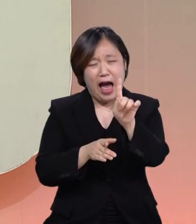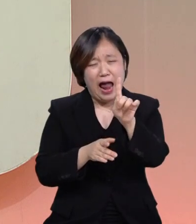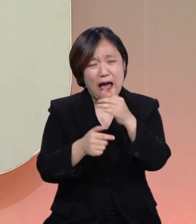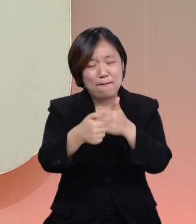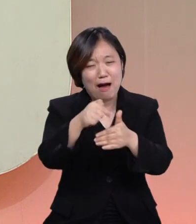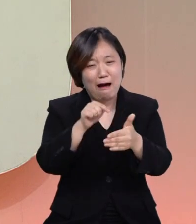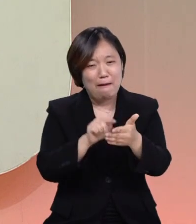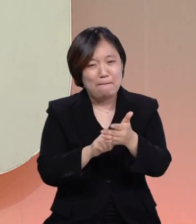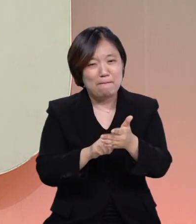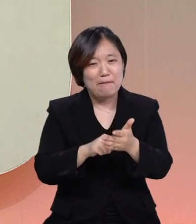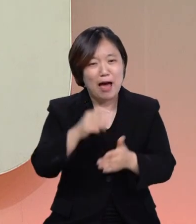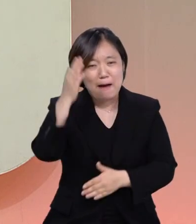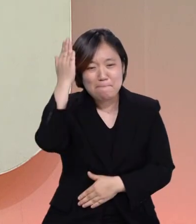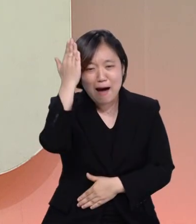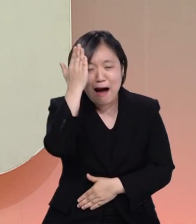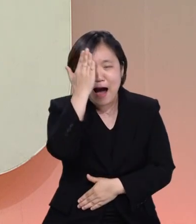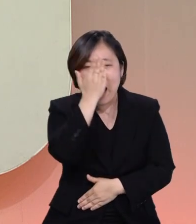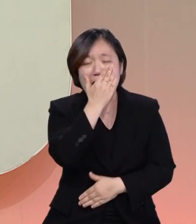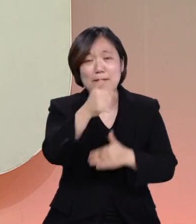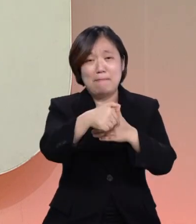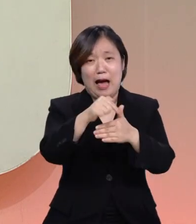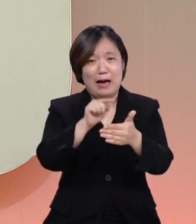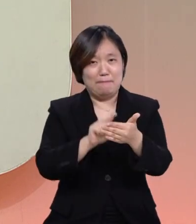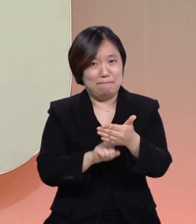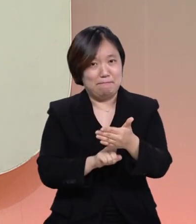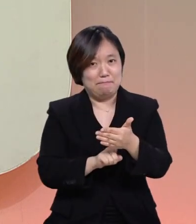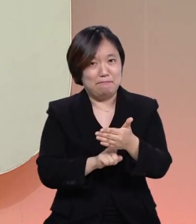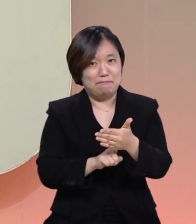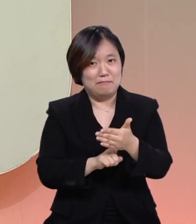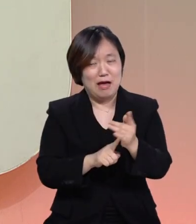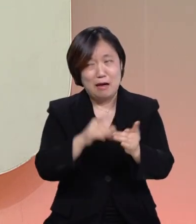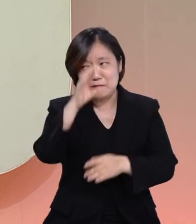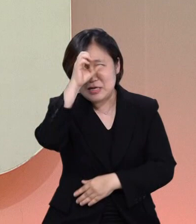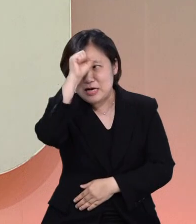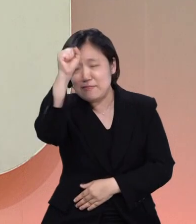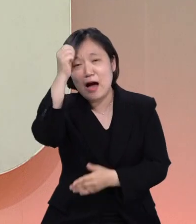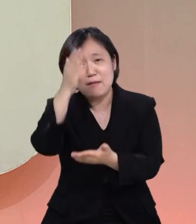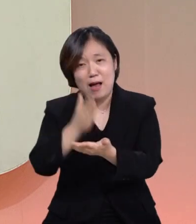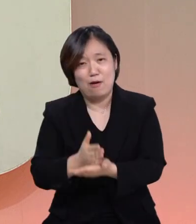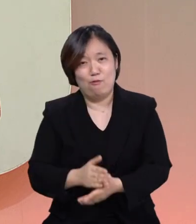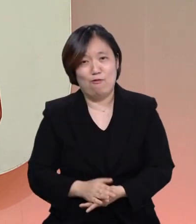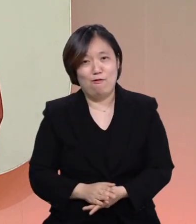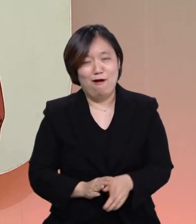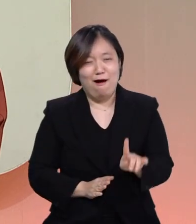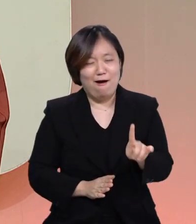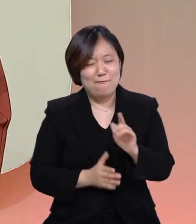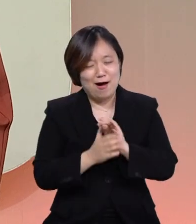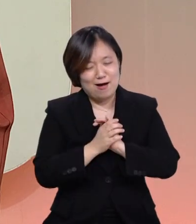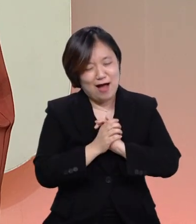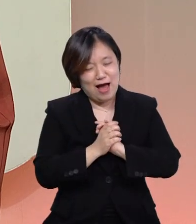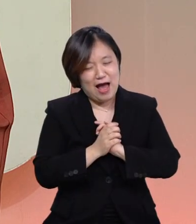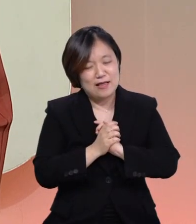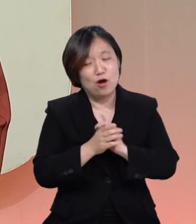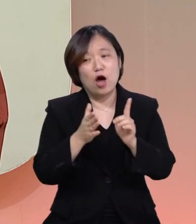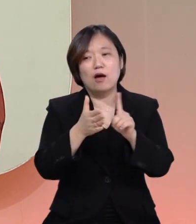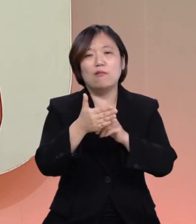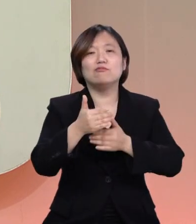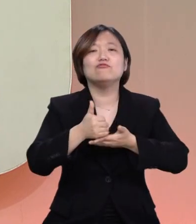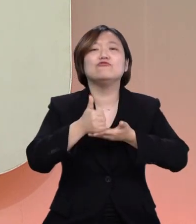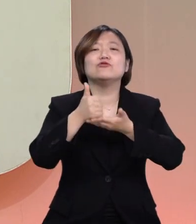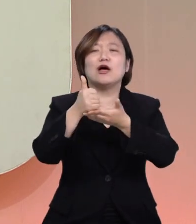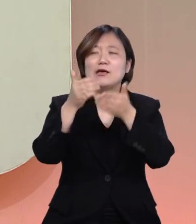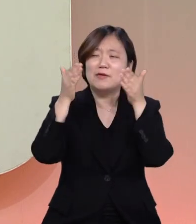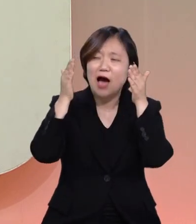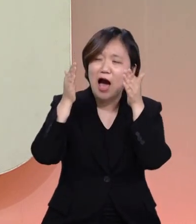마음으로 맑고 깨끗한 마음으로 집착이 없이 오로지 간절하게 불보살님을